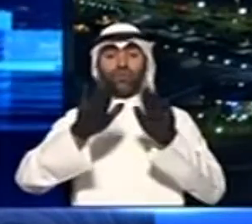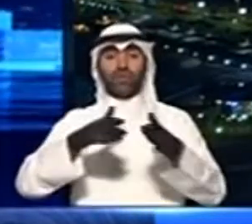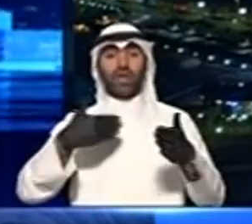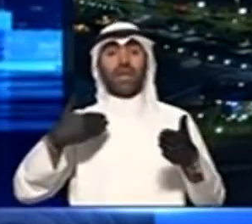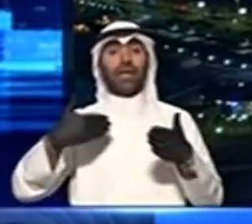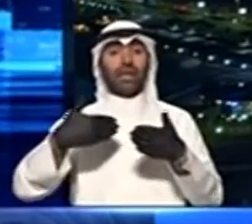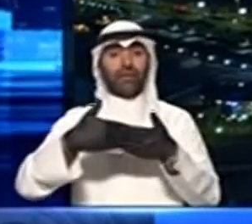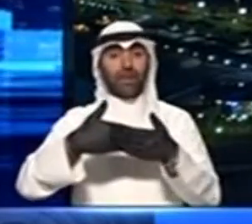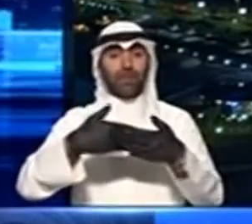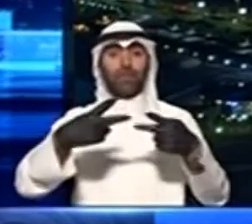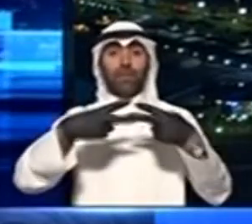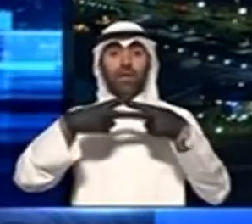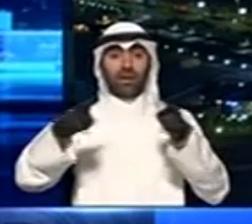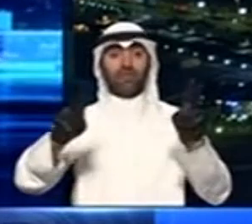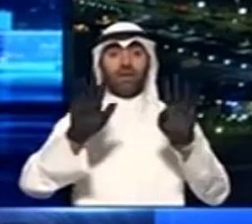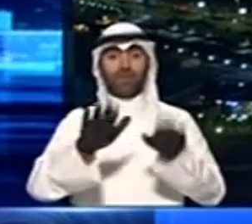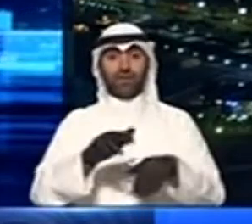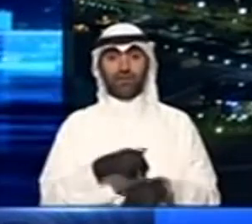تجد